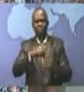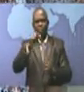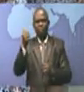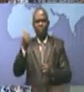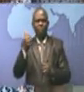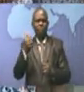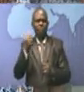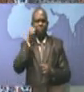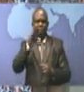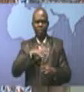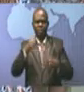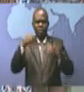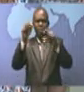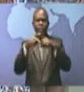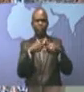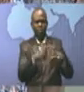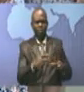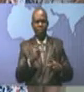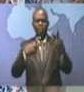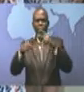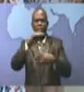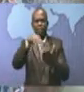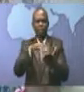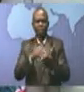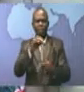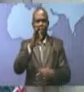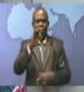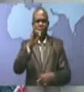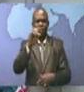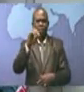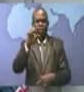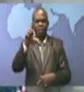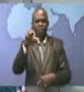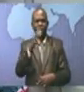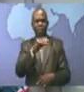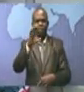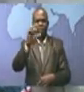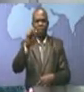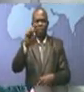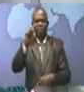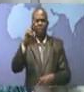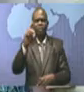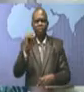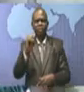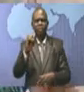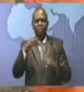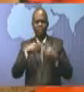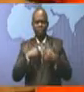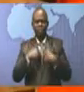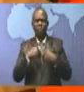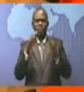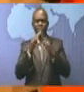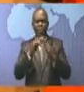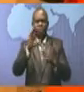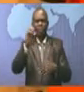ont visité ce samedi le centre Fidel Castro, se trouvant à La Havane, la capitale cubaine. Les responsables de ce